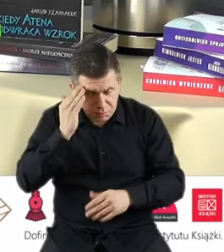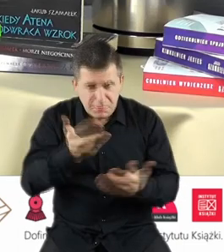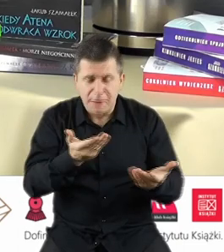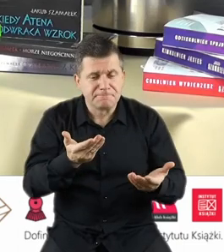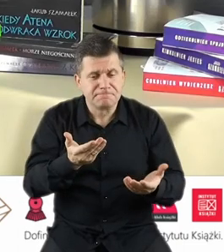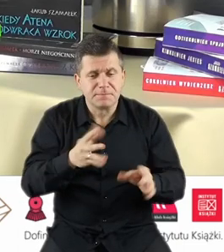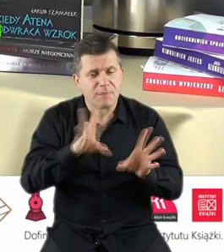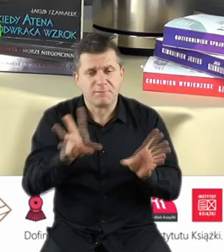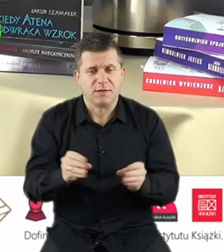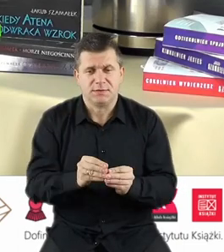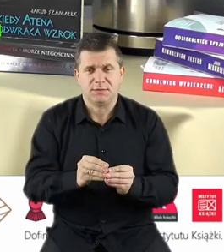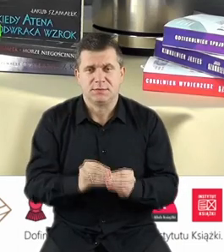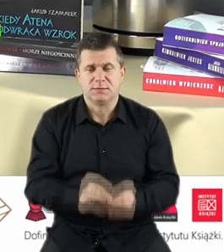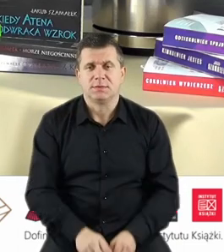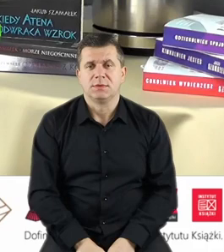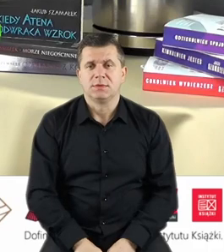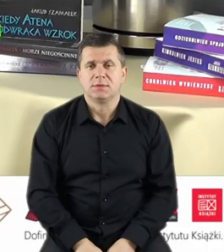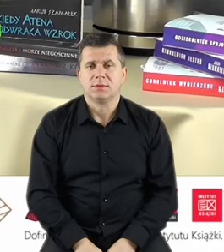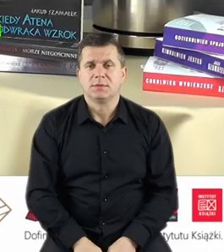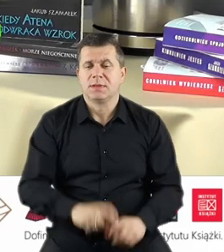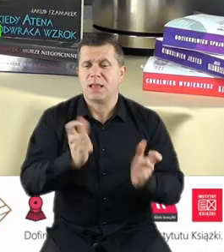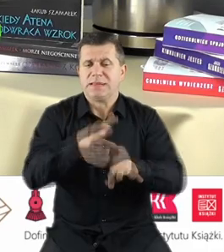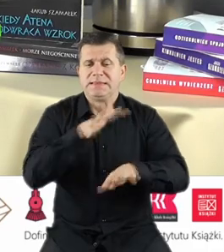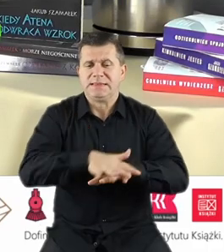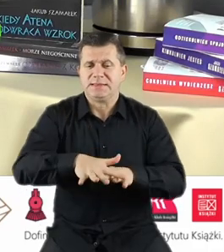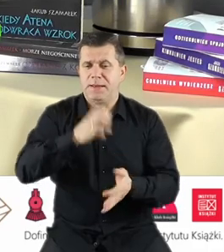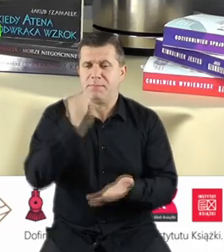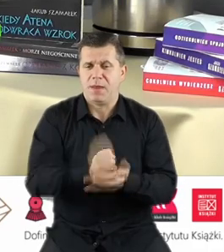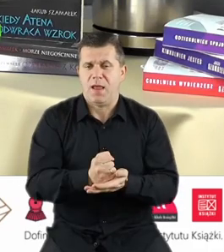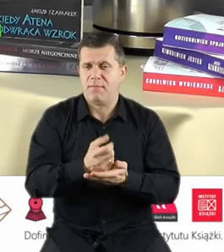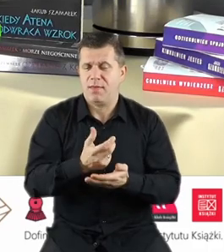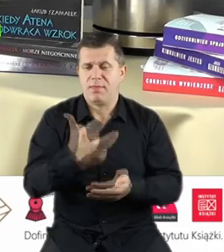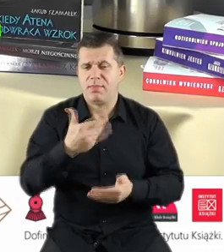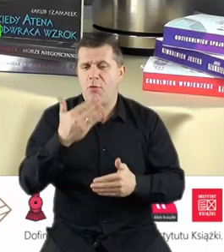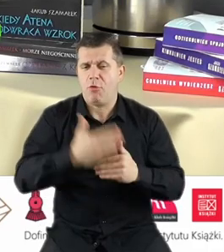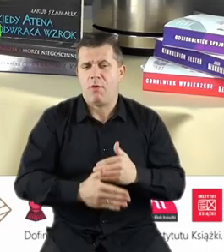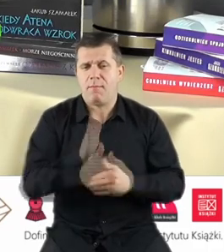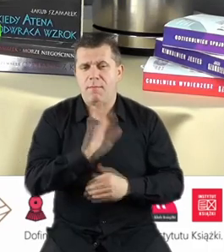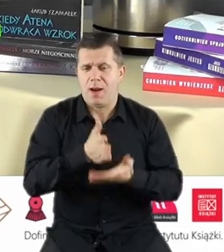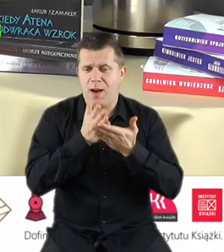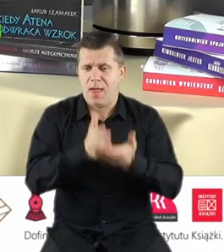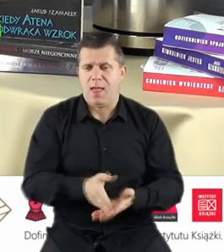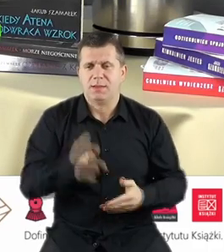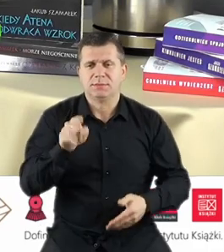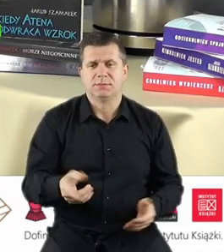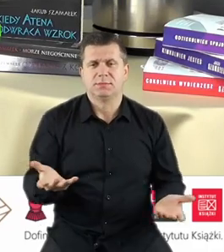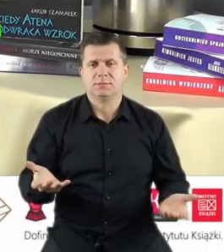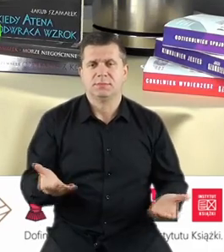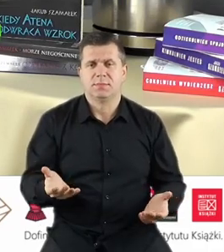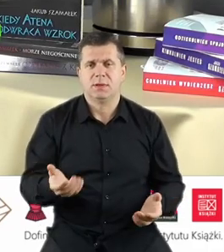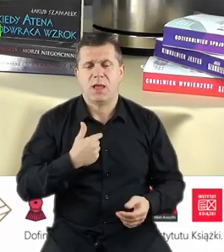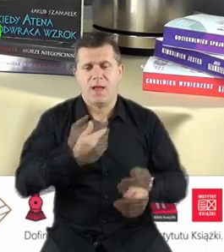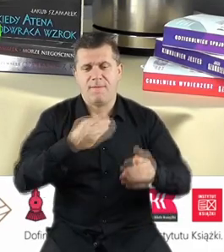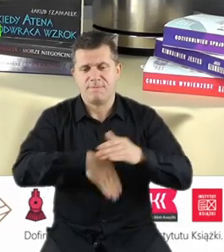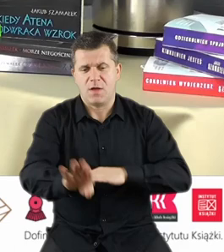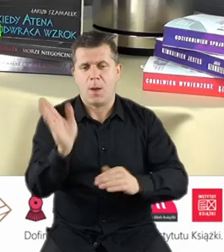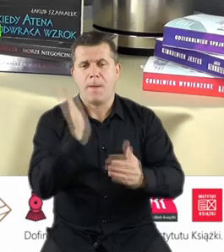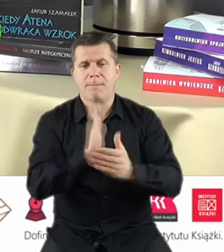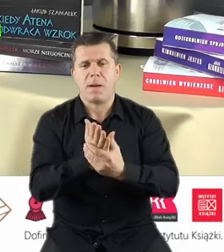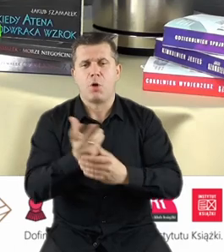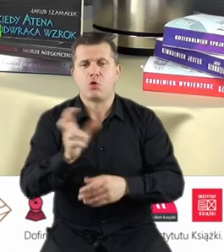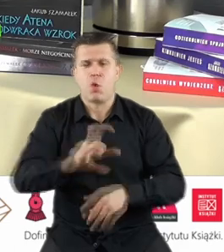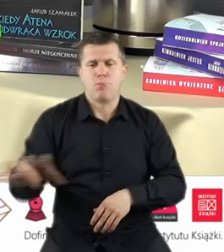A po drugie, no też cały nasz system prawny nie do końca sobie z tym radzi, no bo jeżeli ja bym wyszedł tutaj z biblioteki, ktoś by mi ukradł portfel